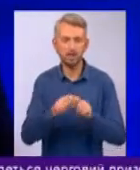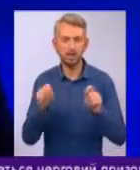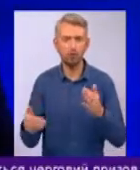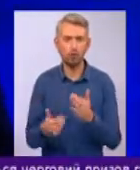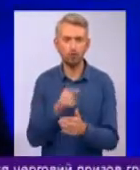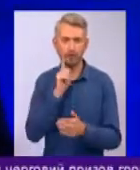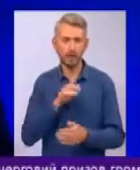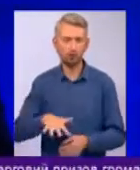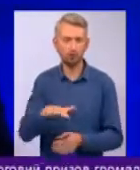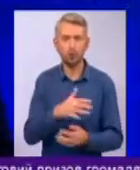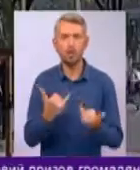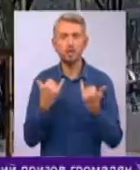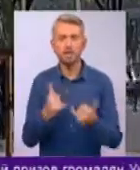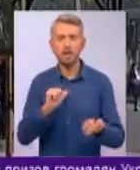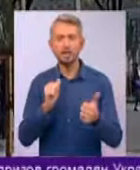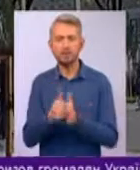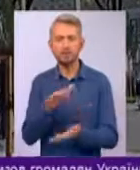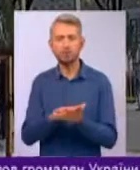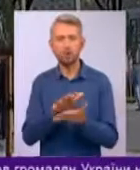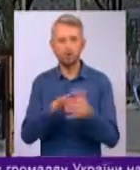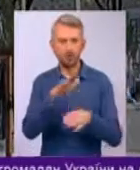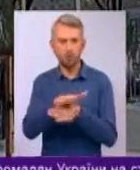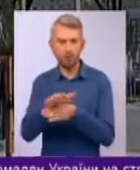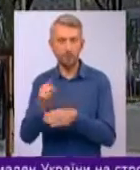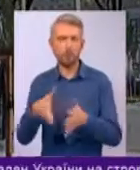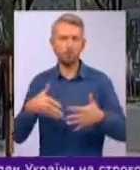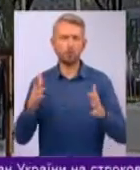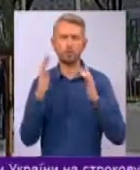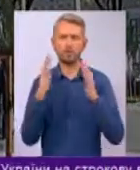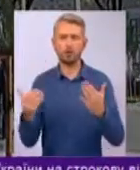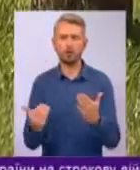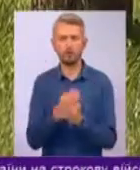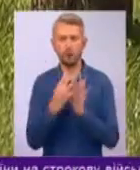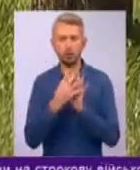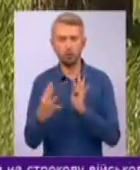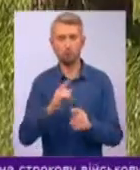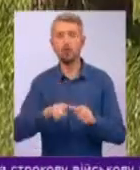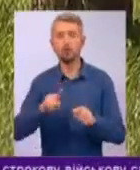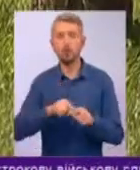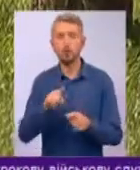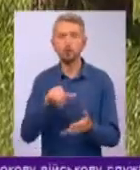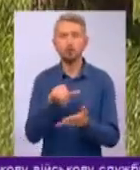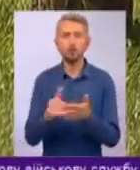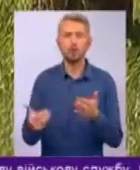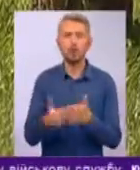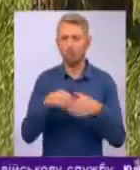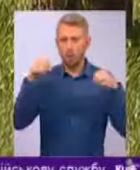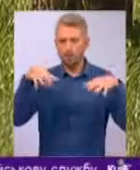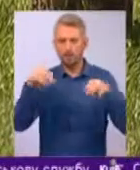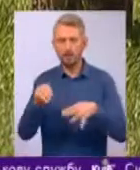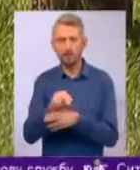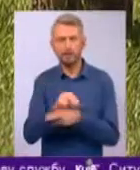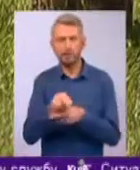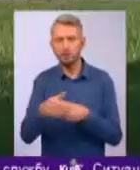оновлену зелену зону. Тепер замість брудних мафів там просторий сквер з новим газоном. Невдовзі комунальники встановлять нове освітлення та